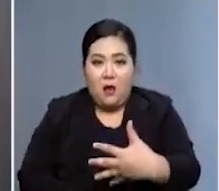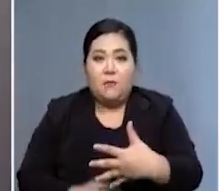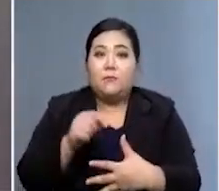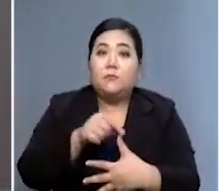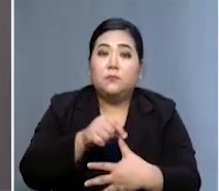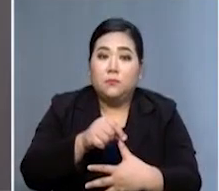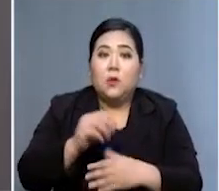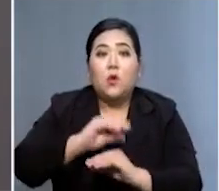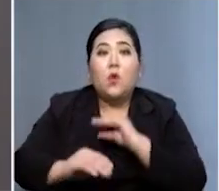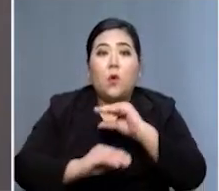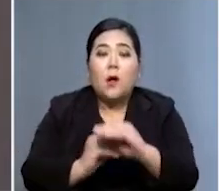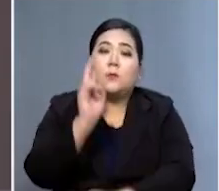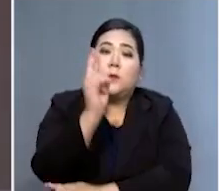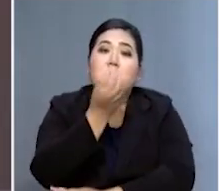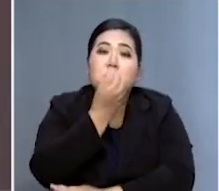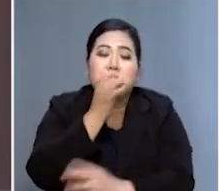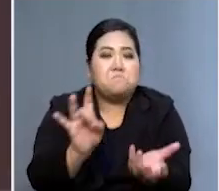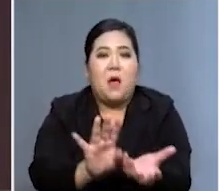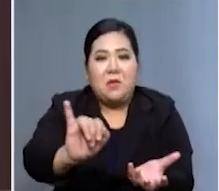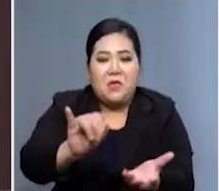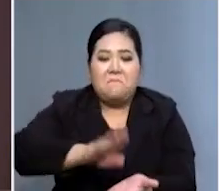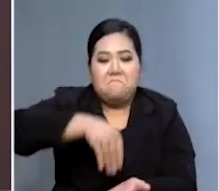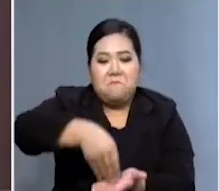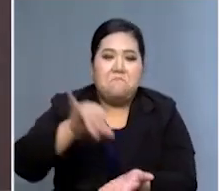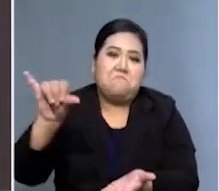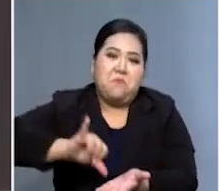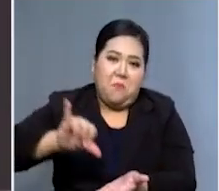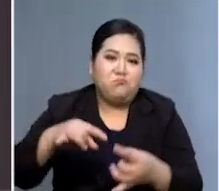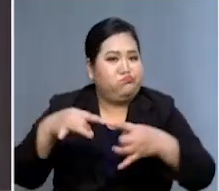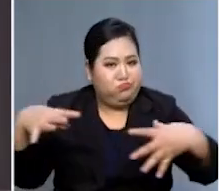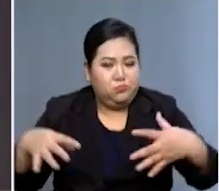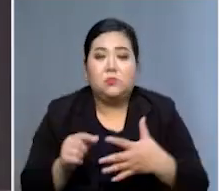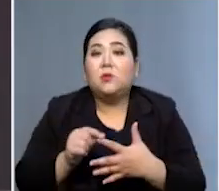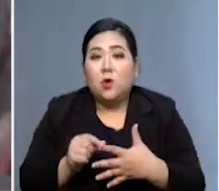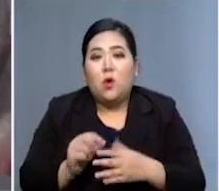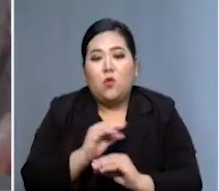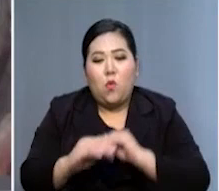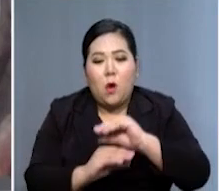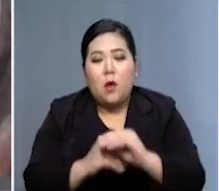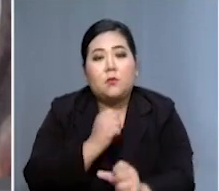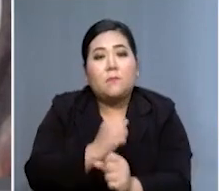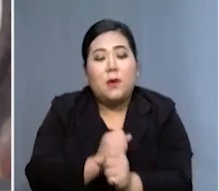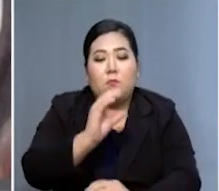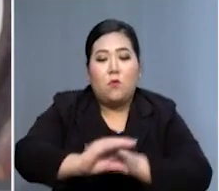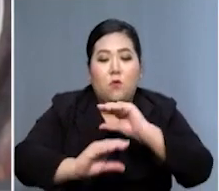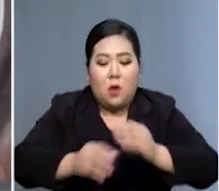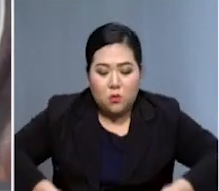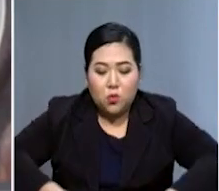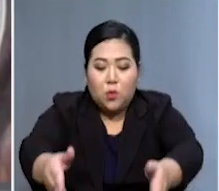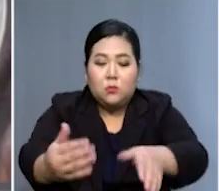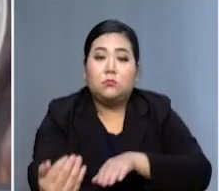นะครับเรื่องโครงการอาหารกลางวันไม่ได้คุณภาพขนมจีนคลุกน้ำปลา 2. ก็คือทุจริตโครงการก่อสร้างถนนคอนกรีตภายในโร